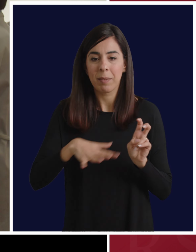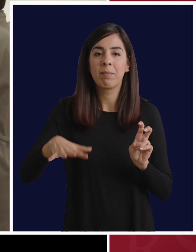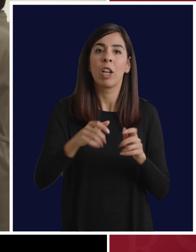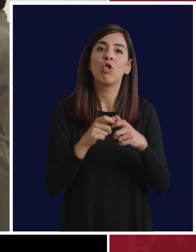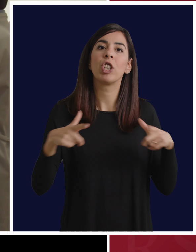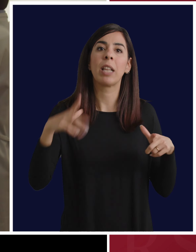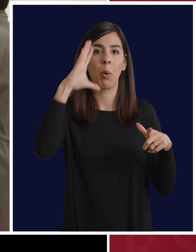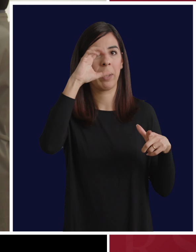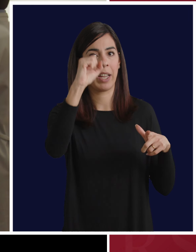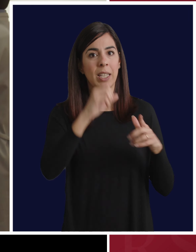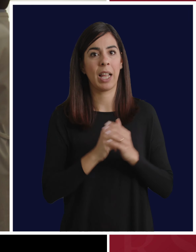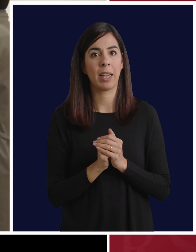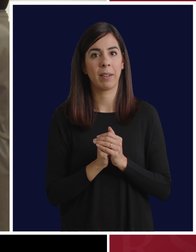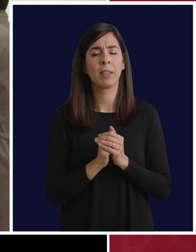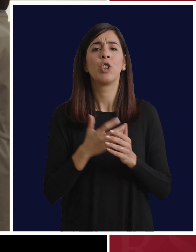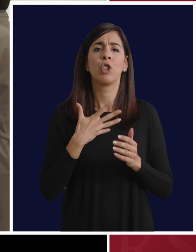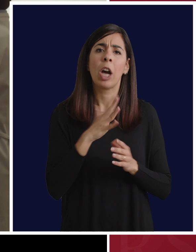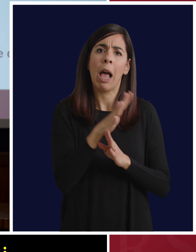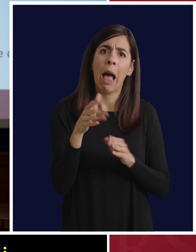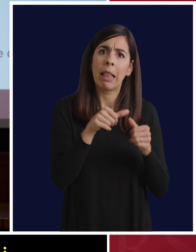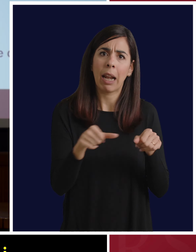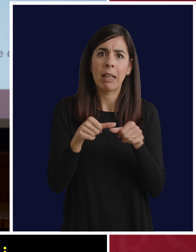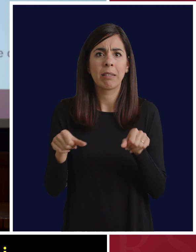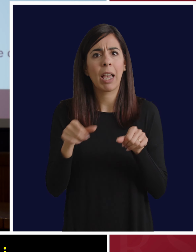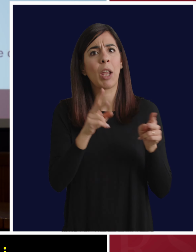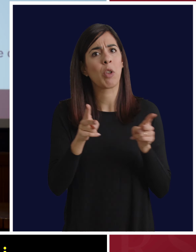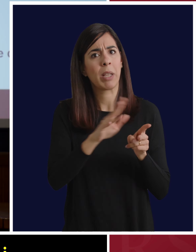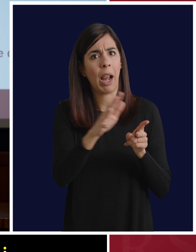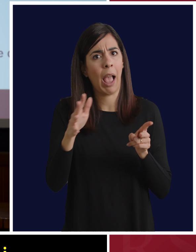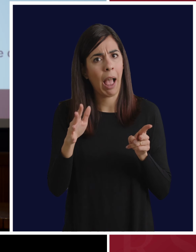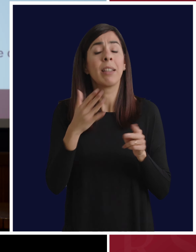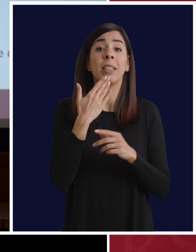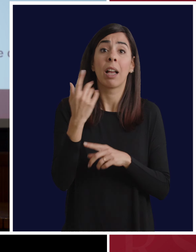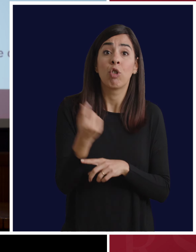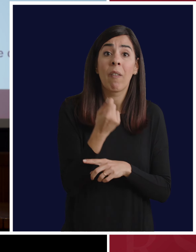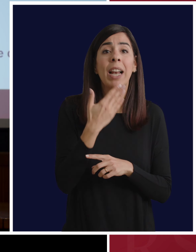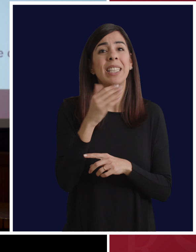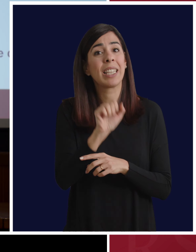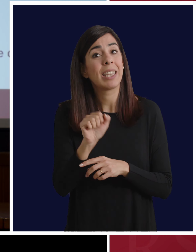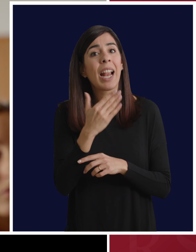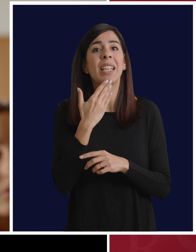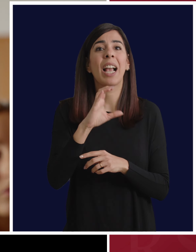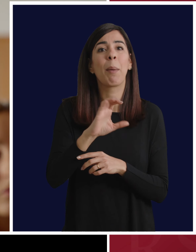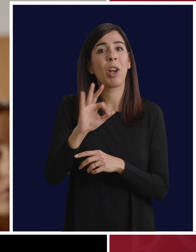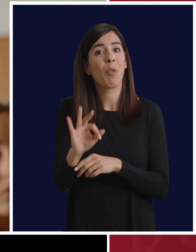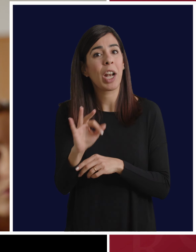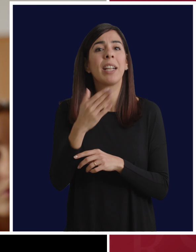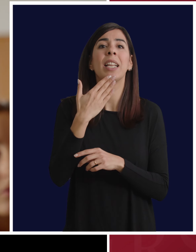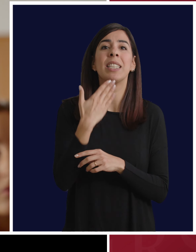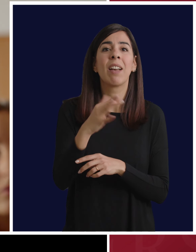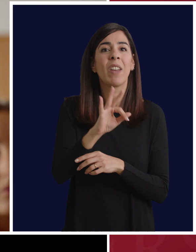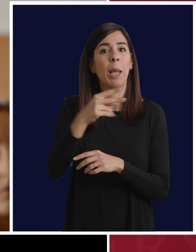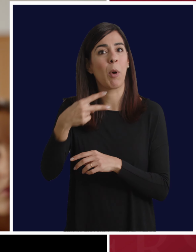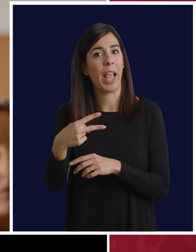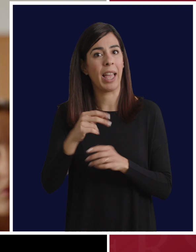universitaria. Ci sono però altre sedi presso strutture ospedaliere del San Giovanni, Sant'Andrea, San Camillo Forlanini e San Filippo Neri.